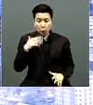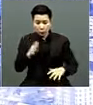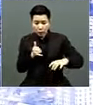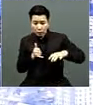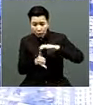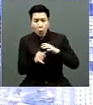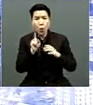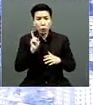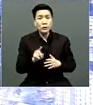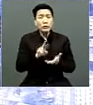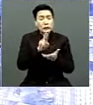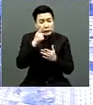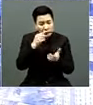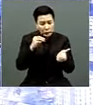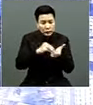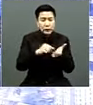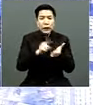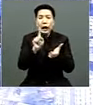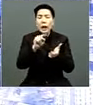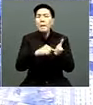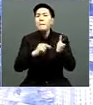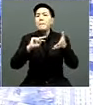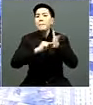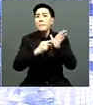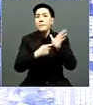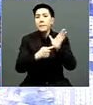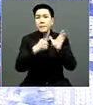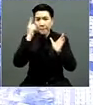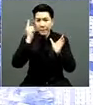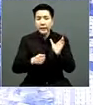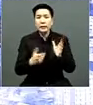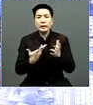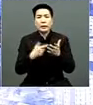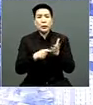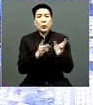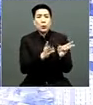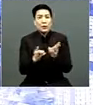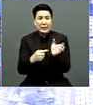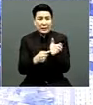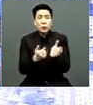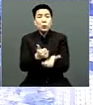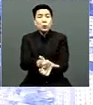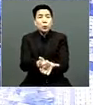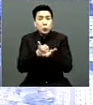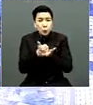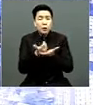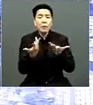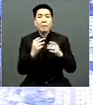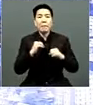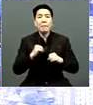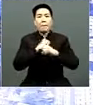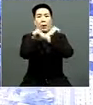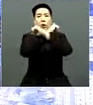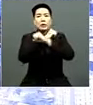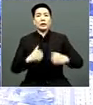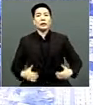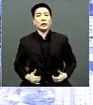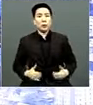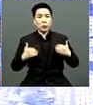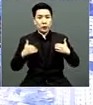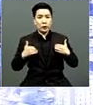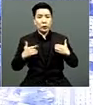ะครับเพราะว่าอะไรฮะเพราะว่าตรงนี้คือต้องใช้เครื่องมือตัวนี้แหละครับมาในการป้องกันปกป้องชีวิตและความ